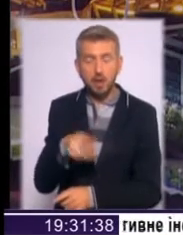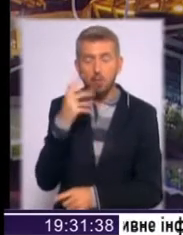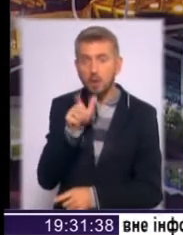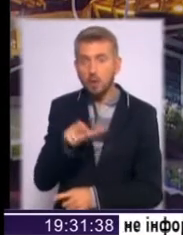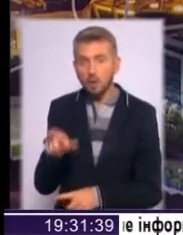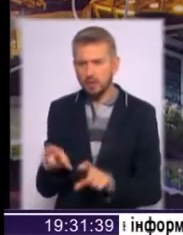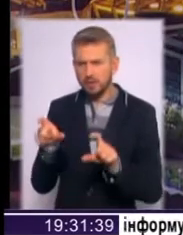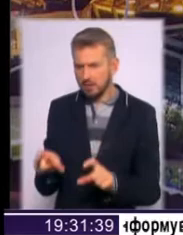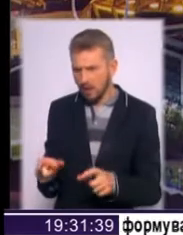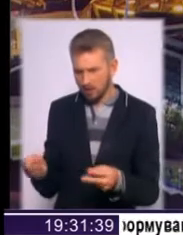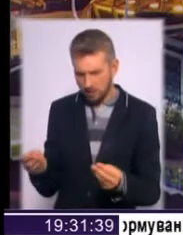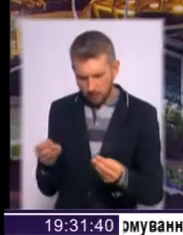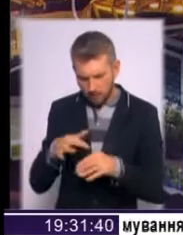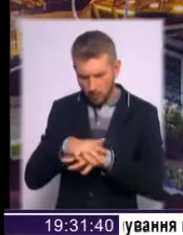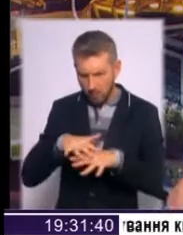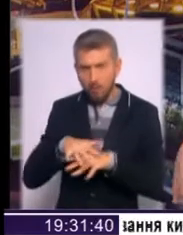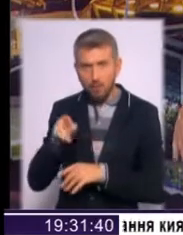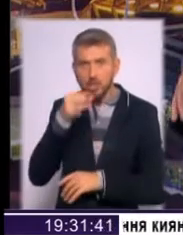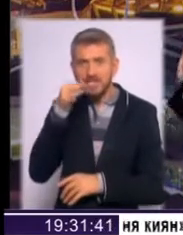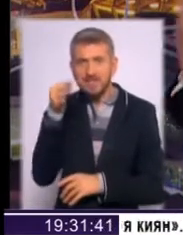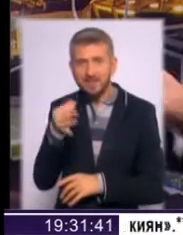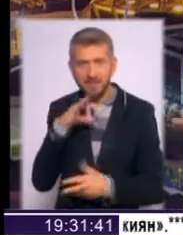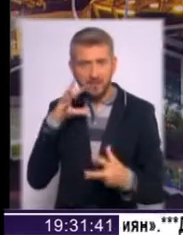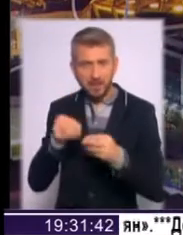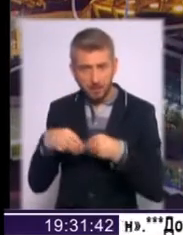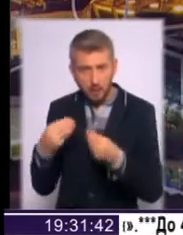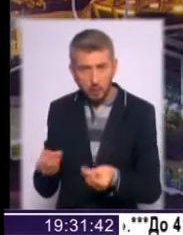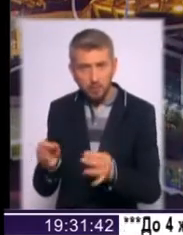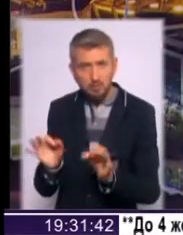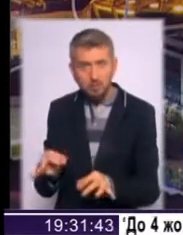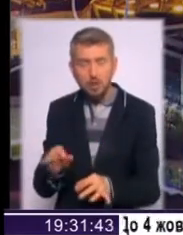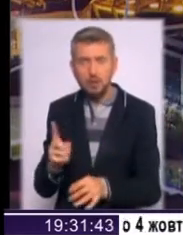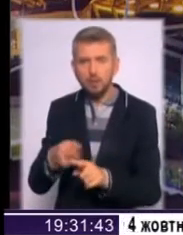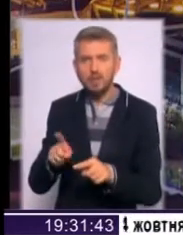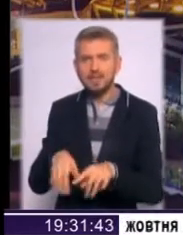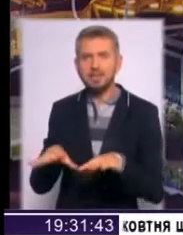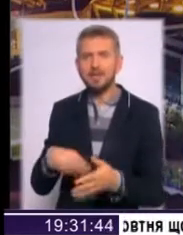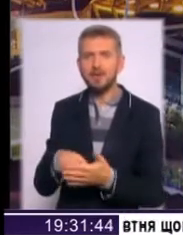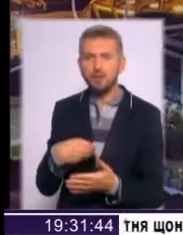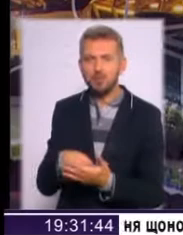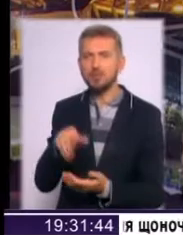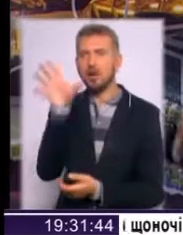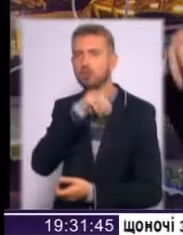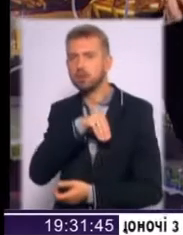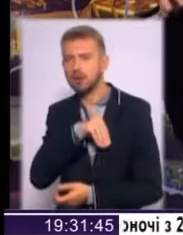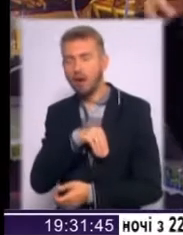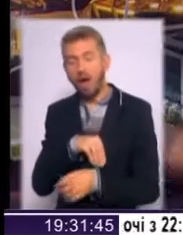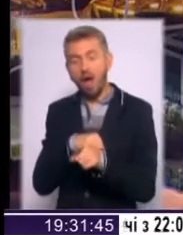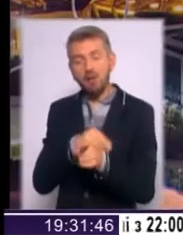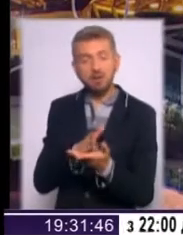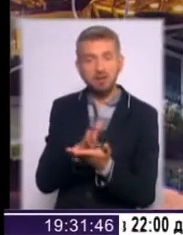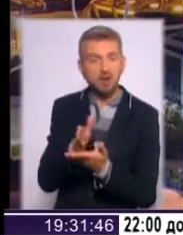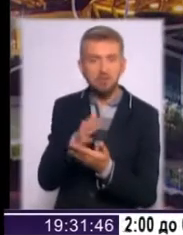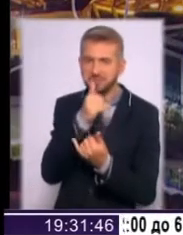оце все прораховують, вони звідси ж дають якісь, ну, очевидно, правда, що це місцевий бюджет потягне, а цей напрямок